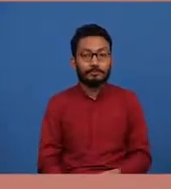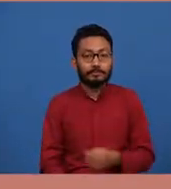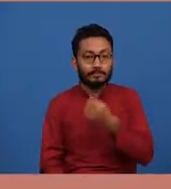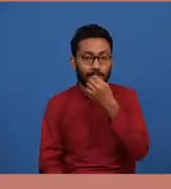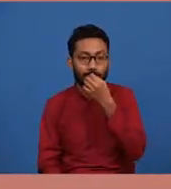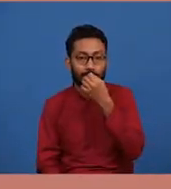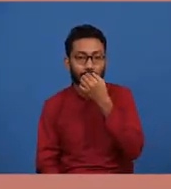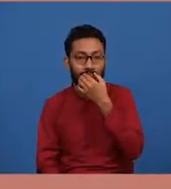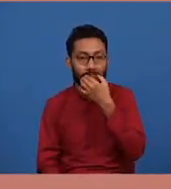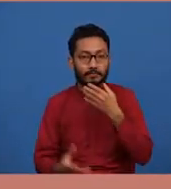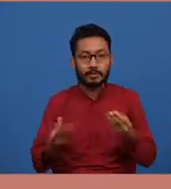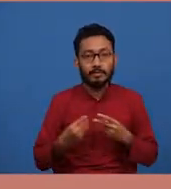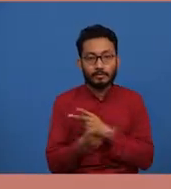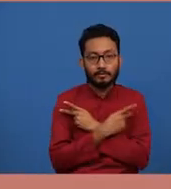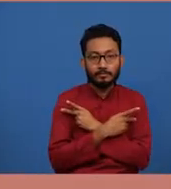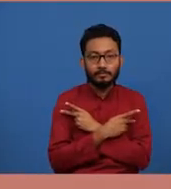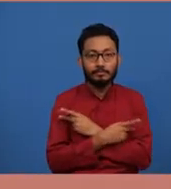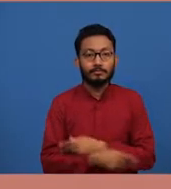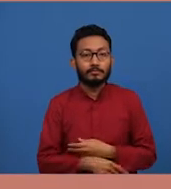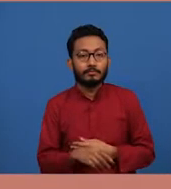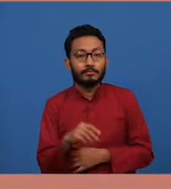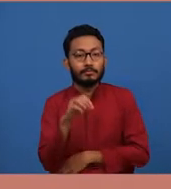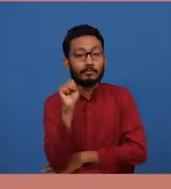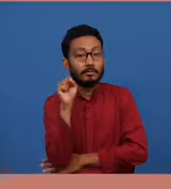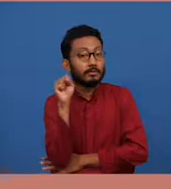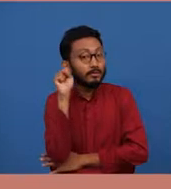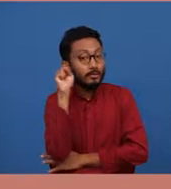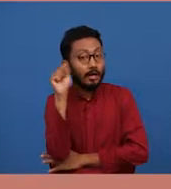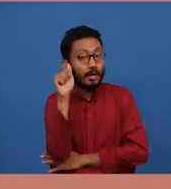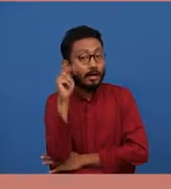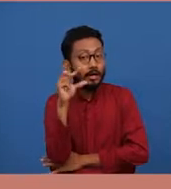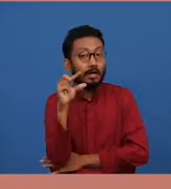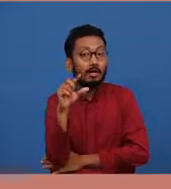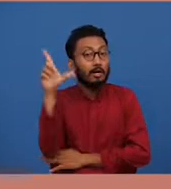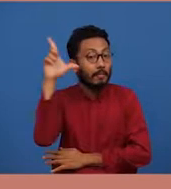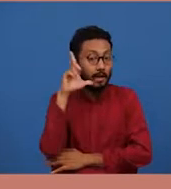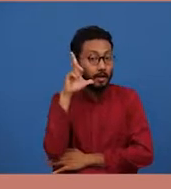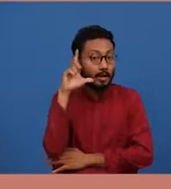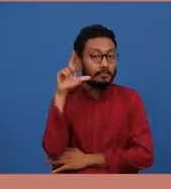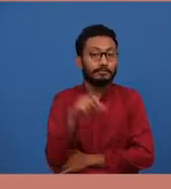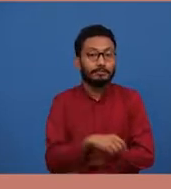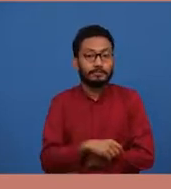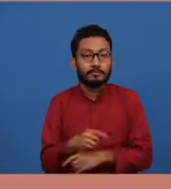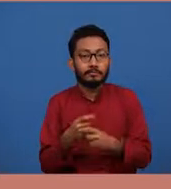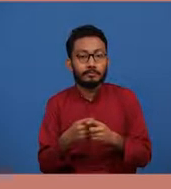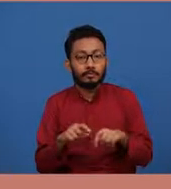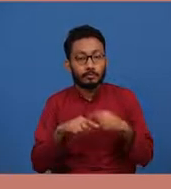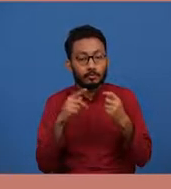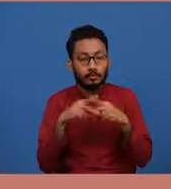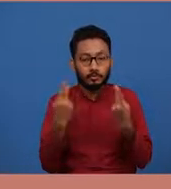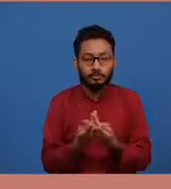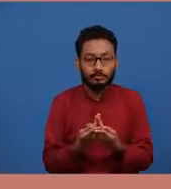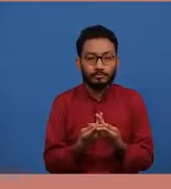Terima kasih Sang Lebah. Di sebuah pulau tinggal sekeluarga Sang Lebah dan